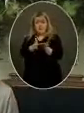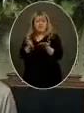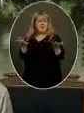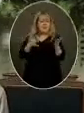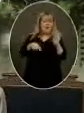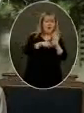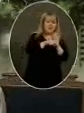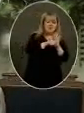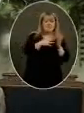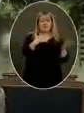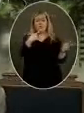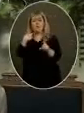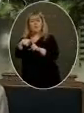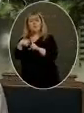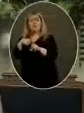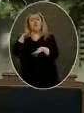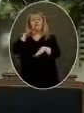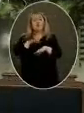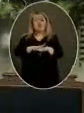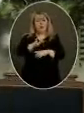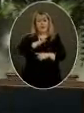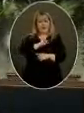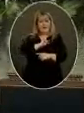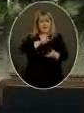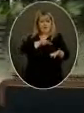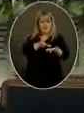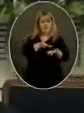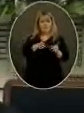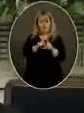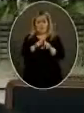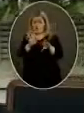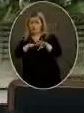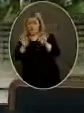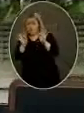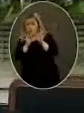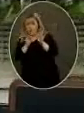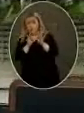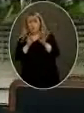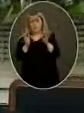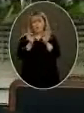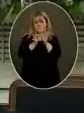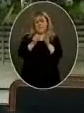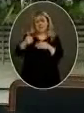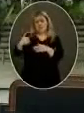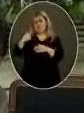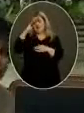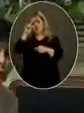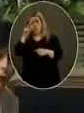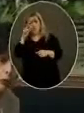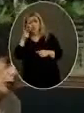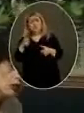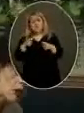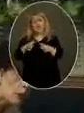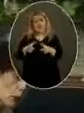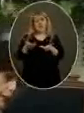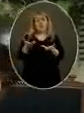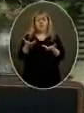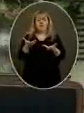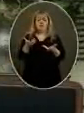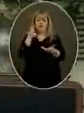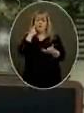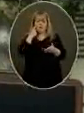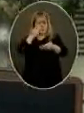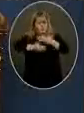inconvénients, tant au niveau de la qualité du service que du coût du prix de l'utilisation de ces logiciels libres. Alors, nous allons voir une